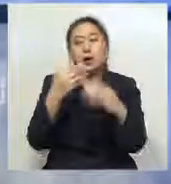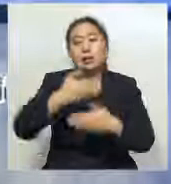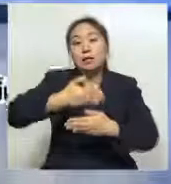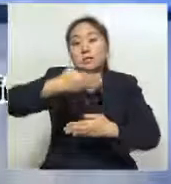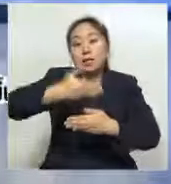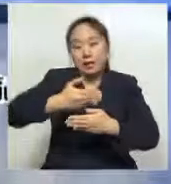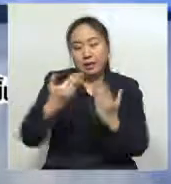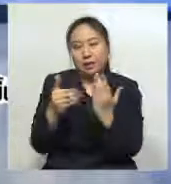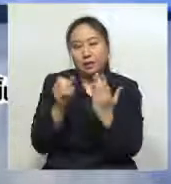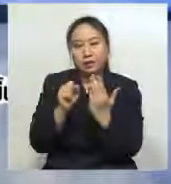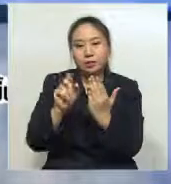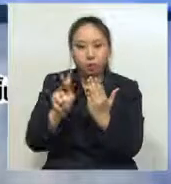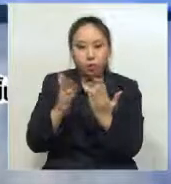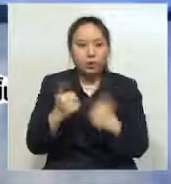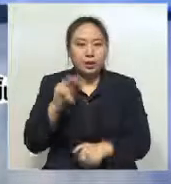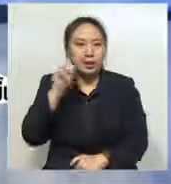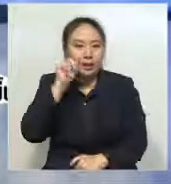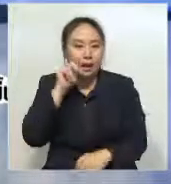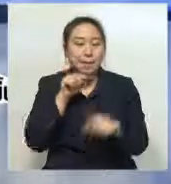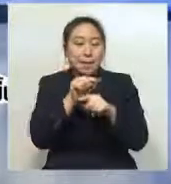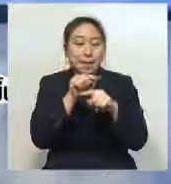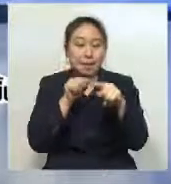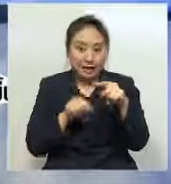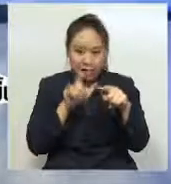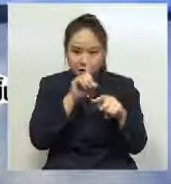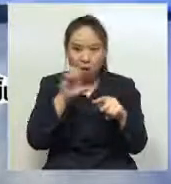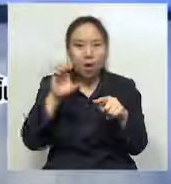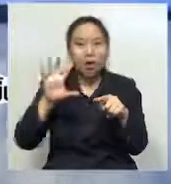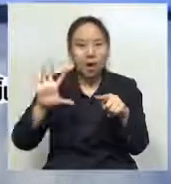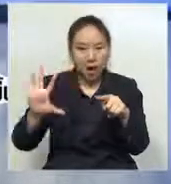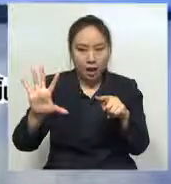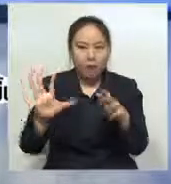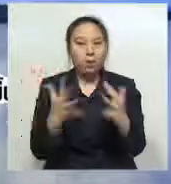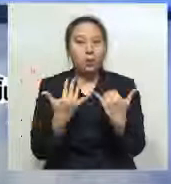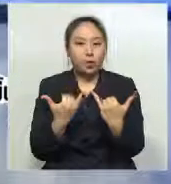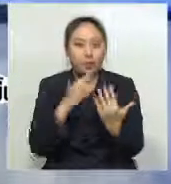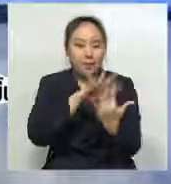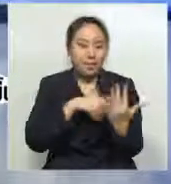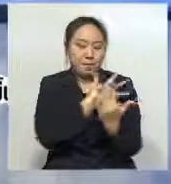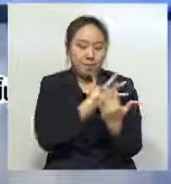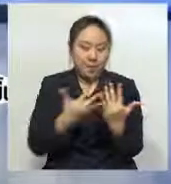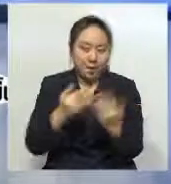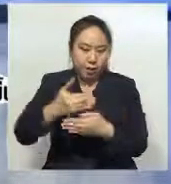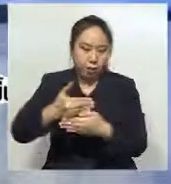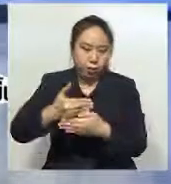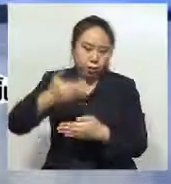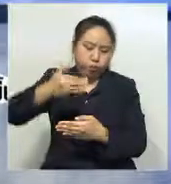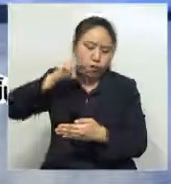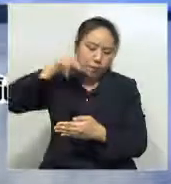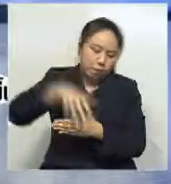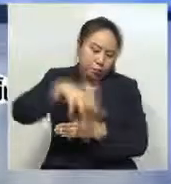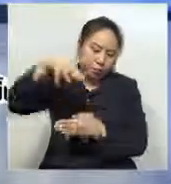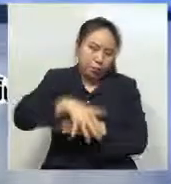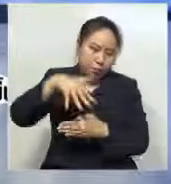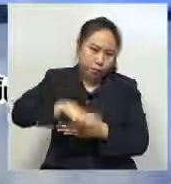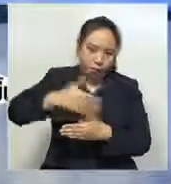กลนครปริมาณน้ำอยู่ที่ร้อยละ105ของความจุนะคะวันนี้ก็จะมีการปรับแผนเพิ่มการระบายน้ำเพื่อรองรับฝน